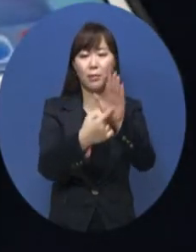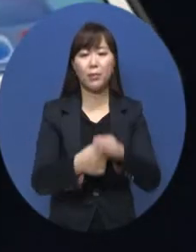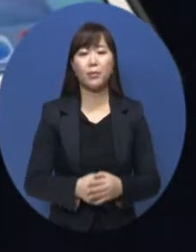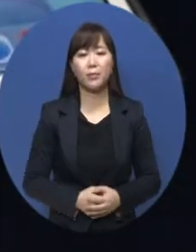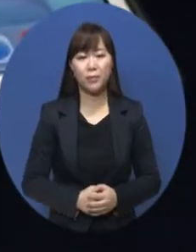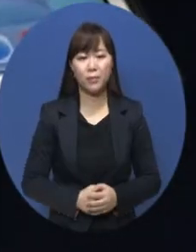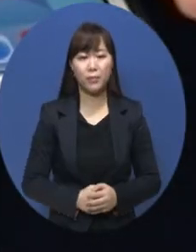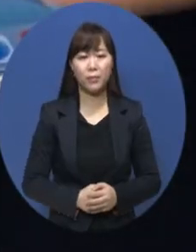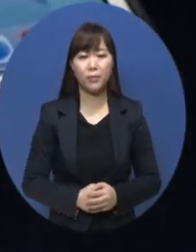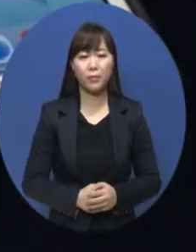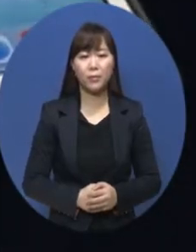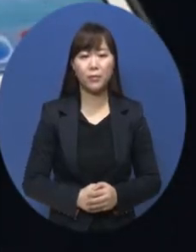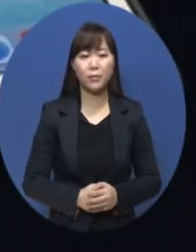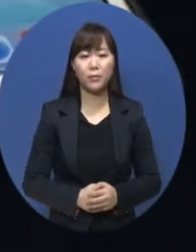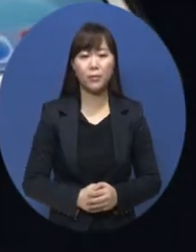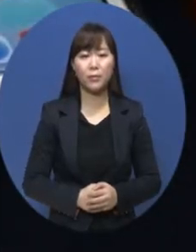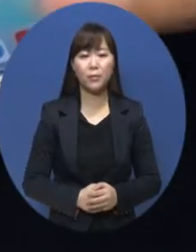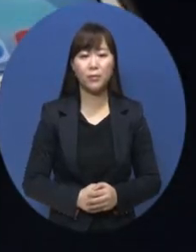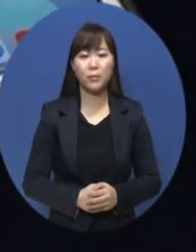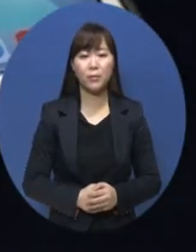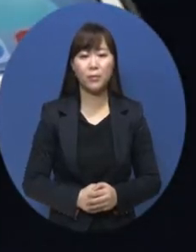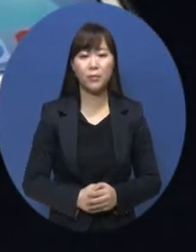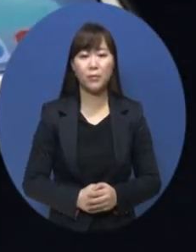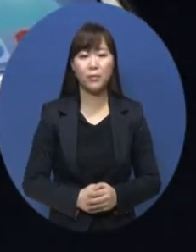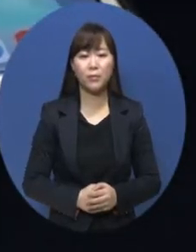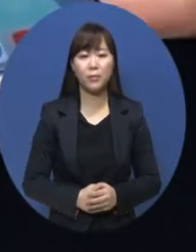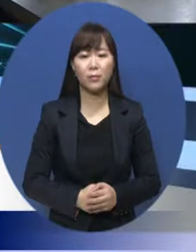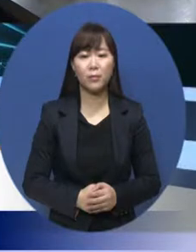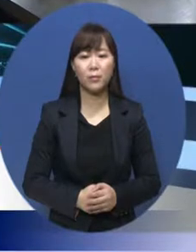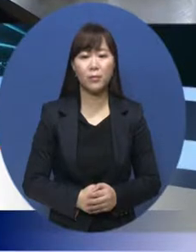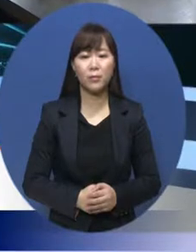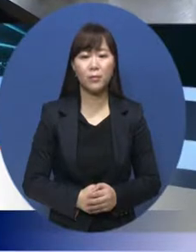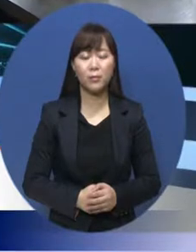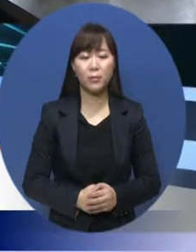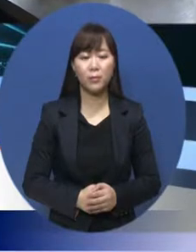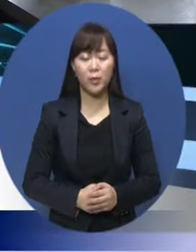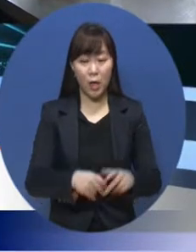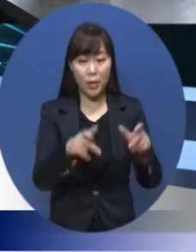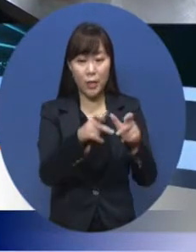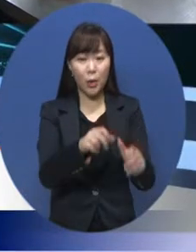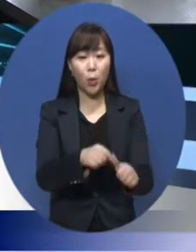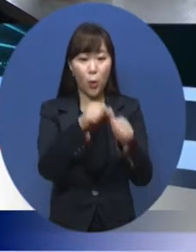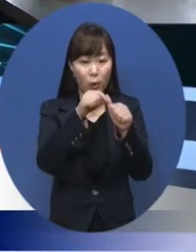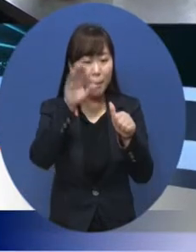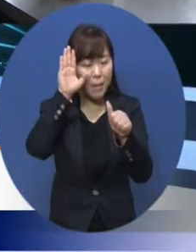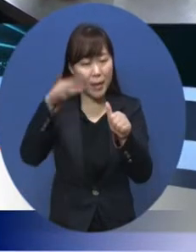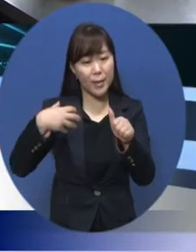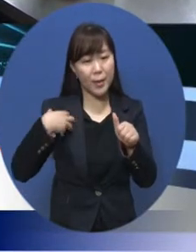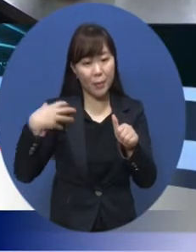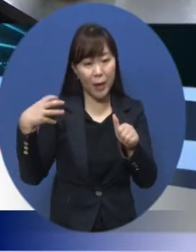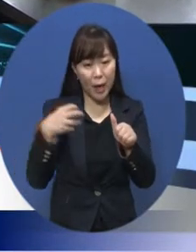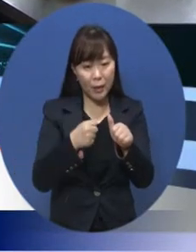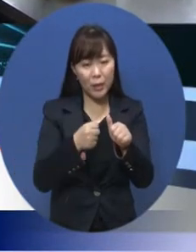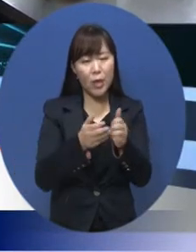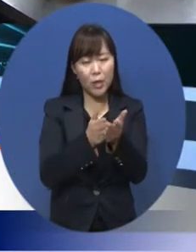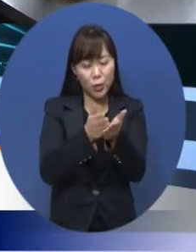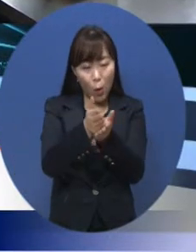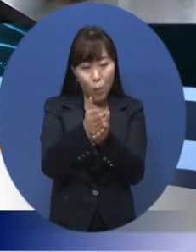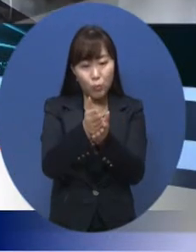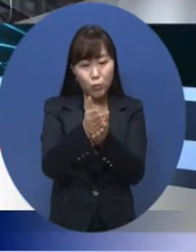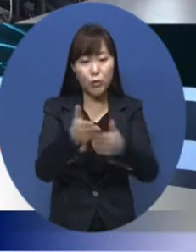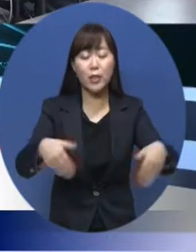밝혔습니다. 복지TV 뉴스 박성용입니다. 장애인 고용의 미래를 책임질 전문